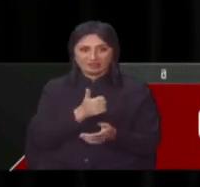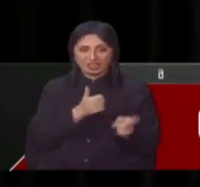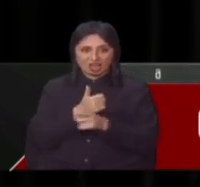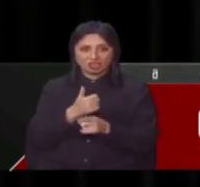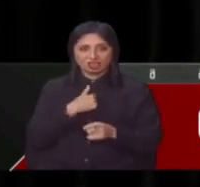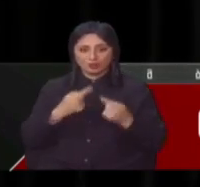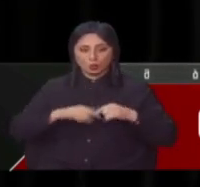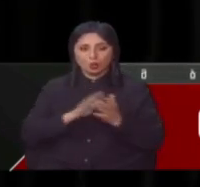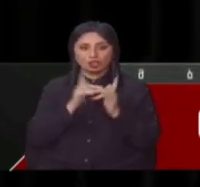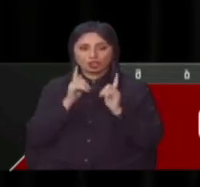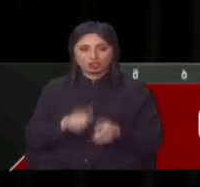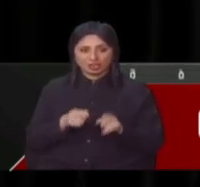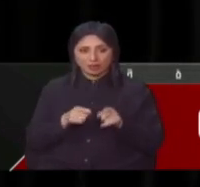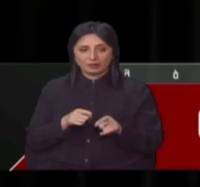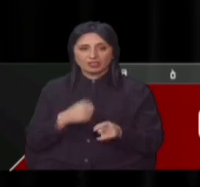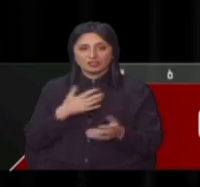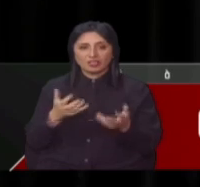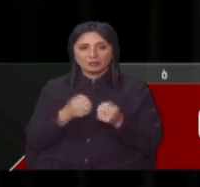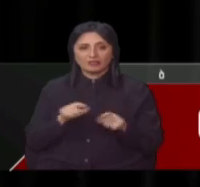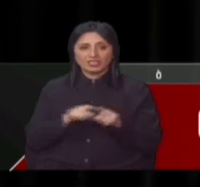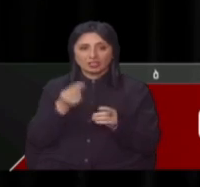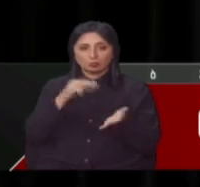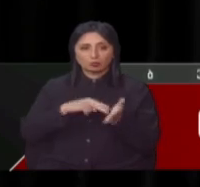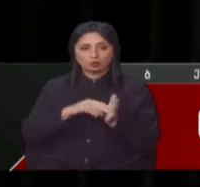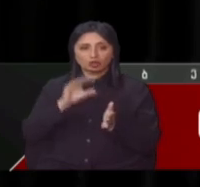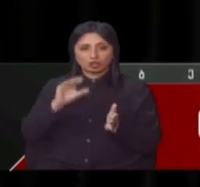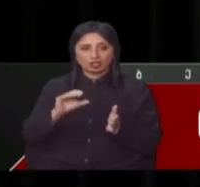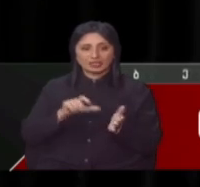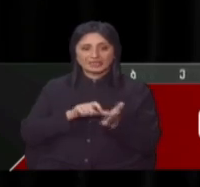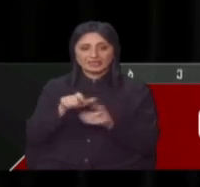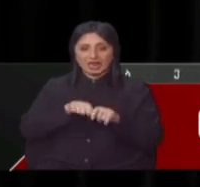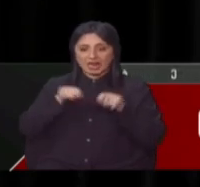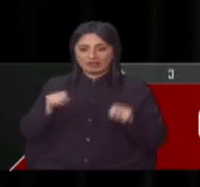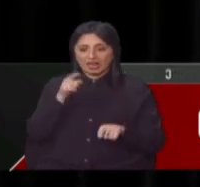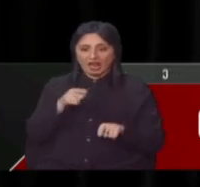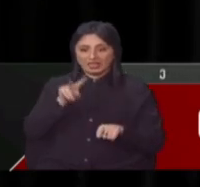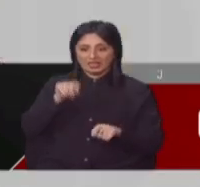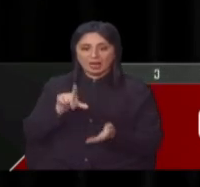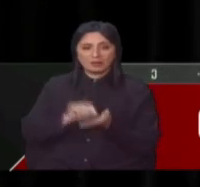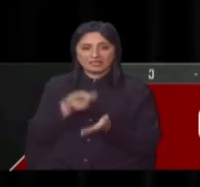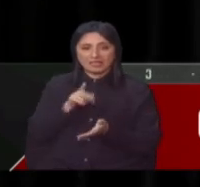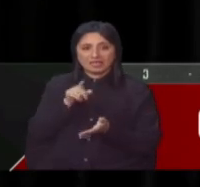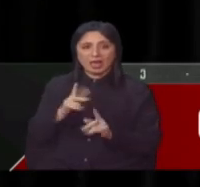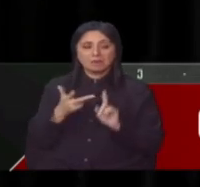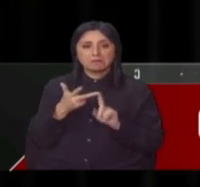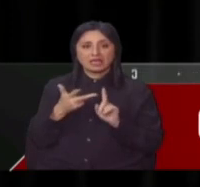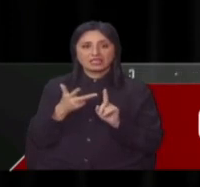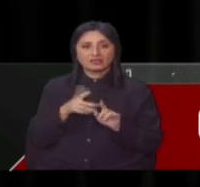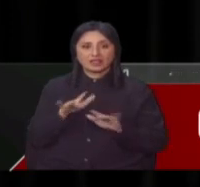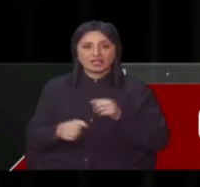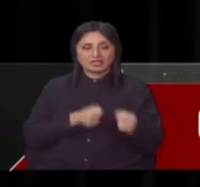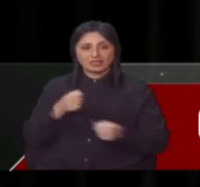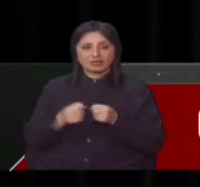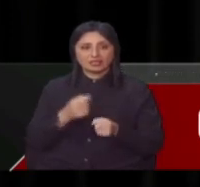ჩვენი კოალიციური შეთანხმების ფარგლებში მივიღებთ ისეთ ბიუჯეტს, რომელიც გზას გაგვიხსნის 1000 ლარიანი პენსიისკენ. Და მესამე,